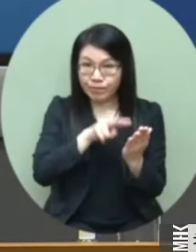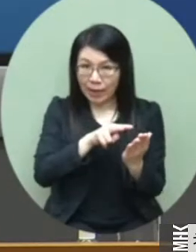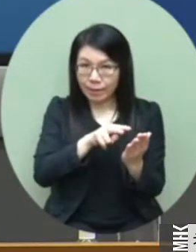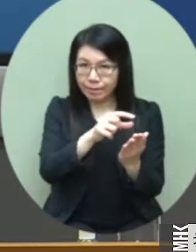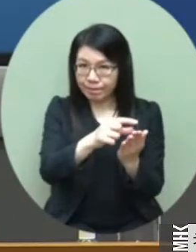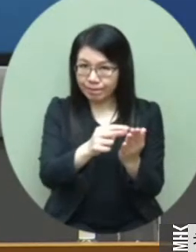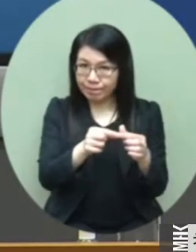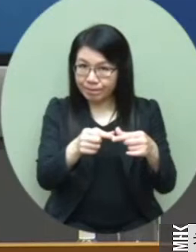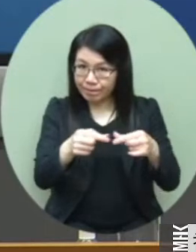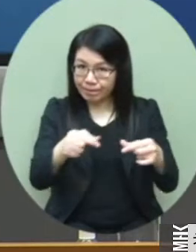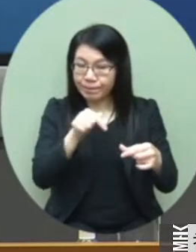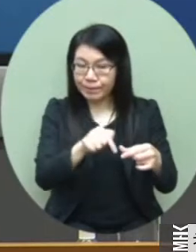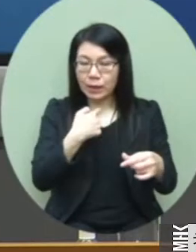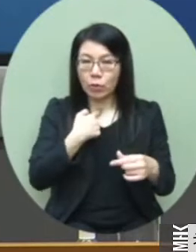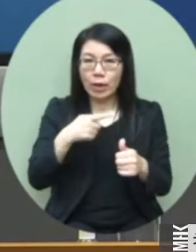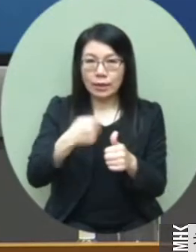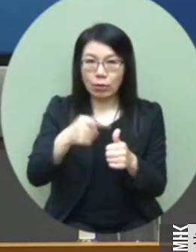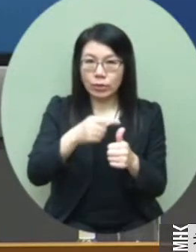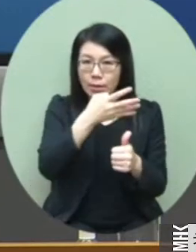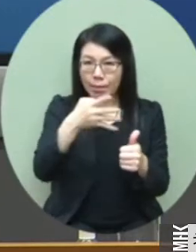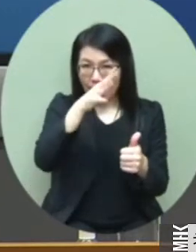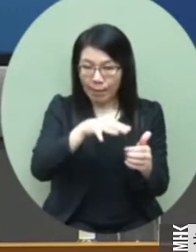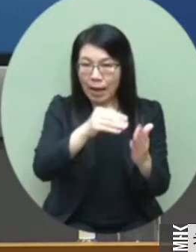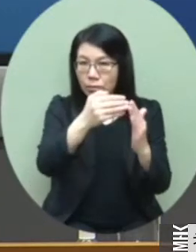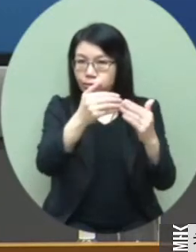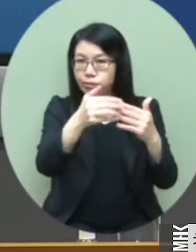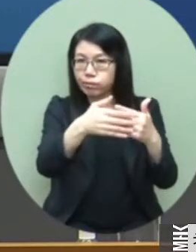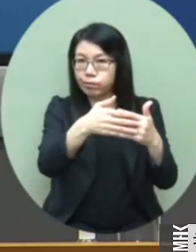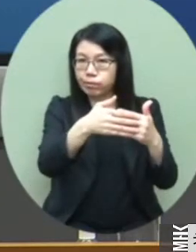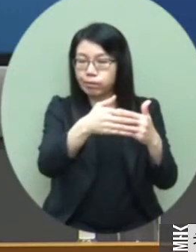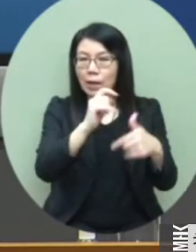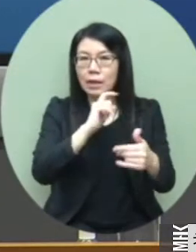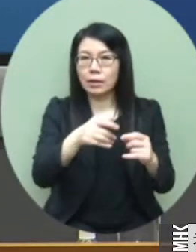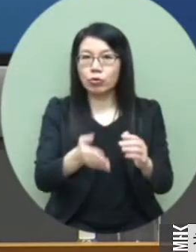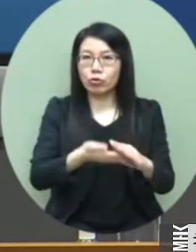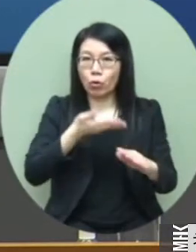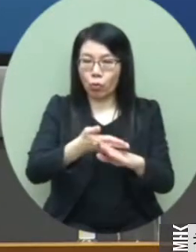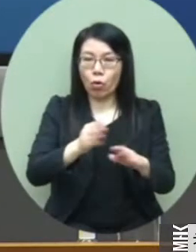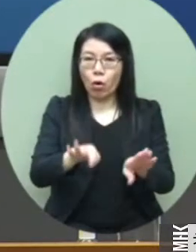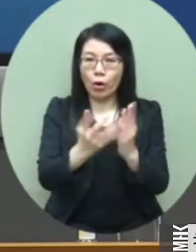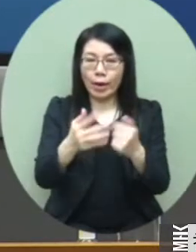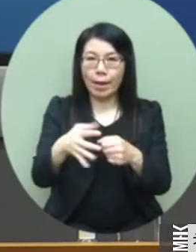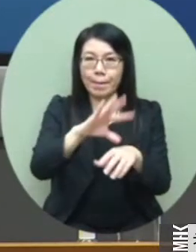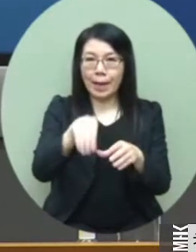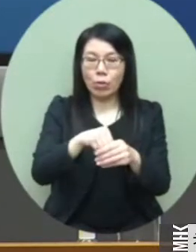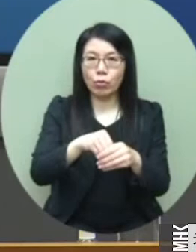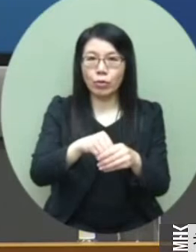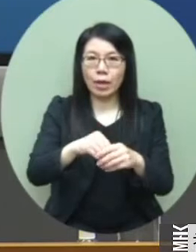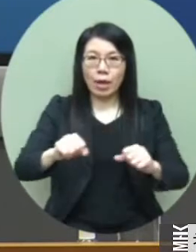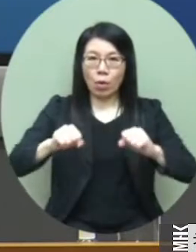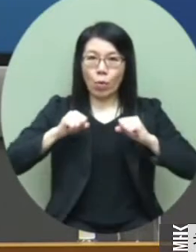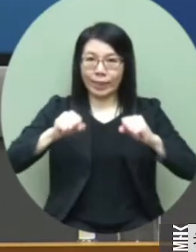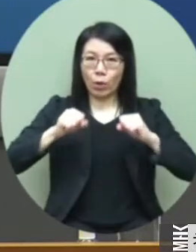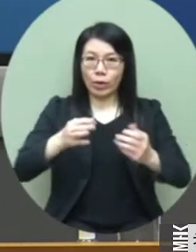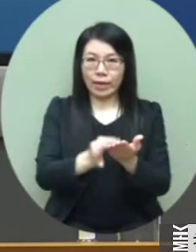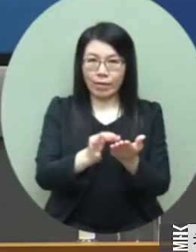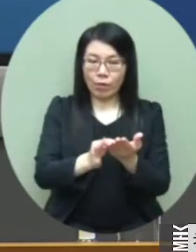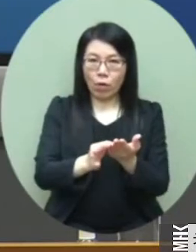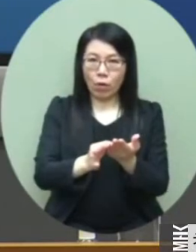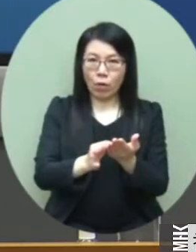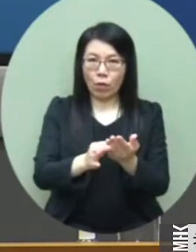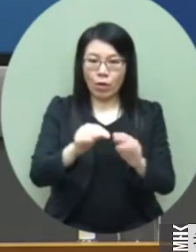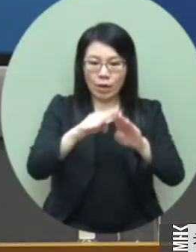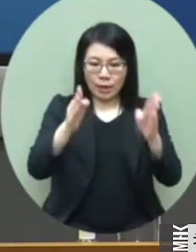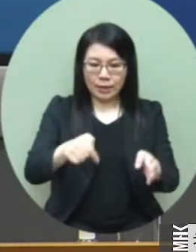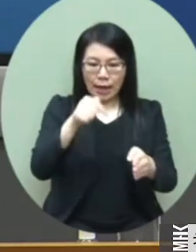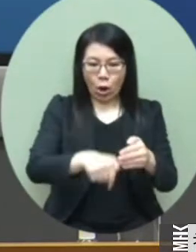於表列處所，首階段咧我哋會重開嘅處所咧係包括第一係體育處所啦，係包括室